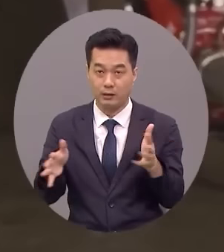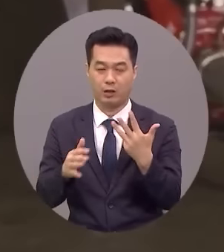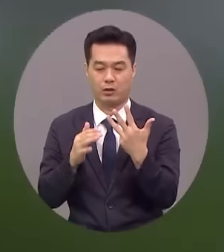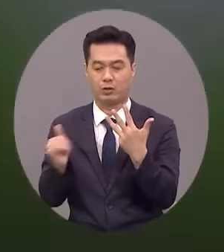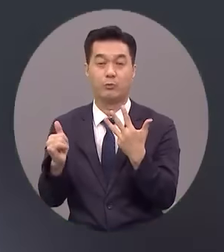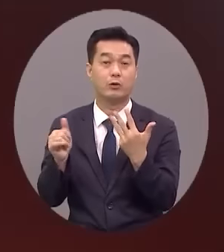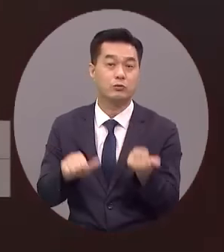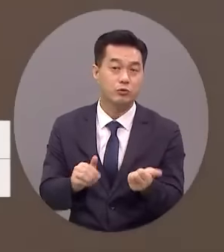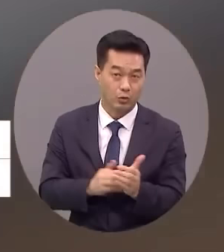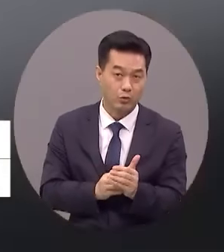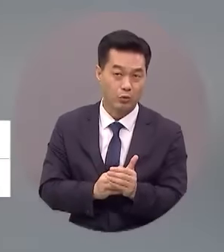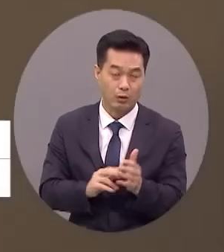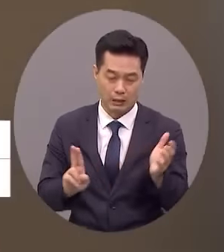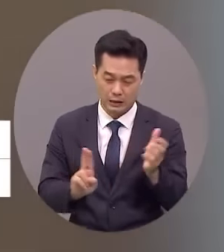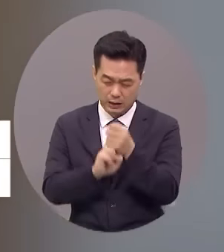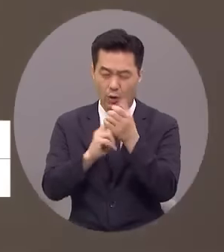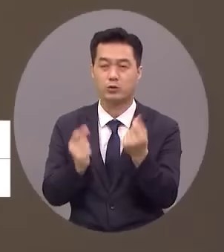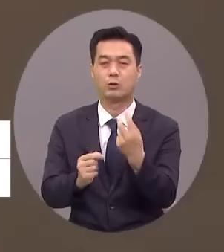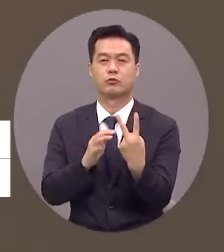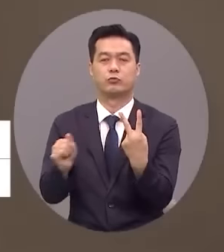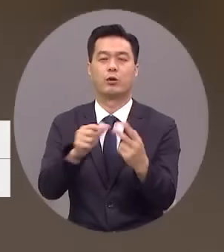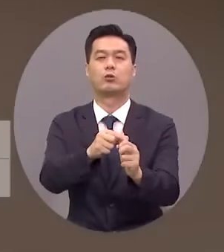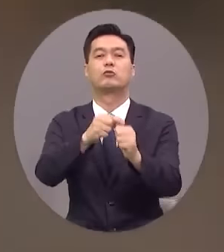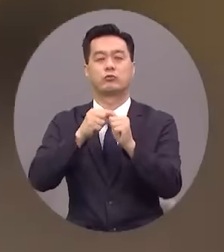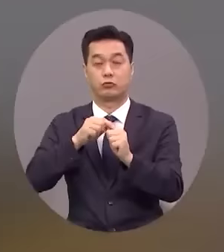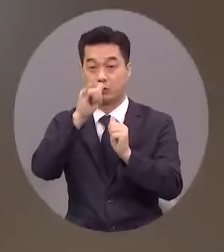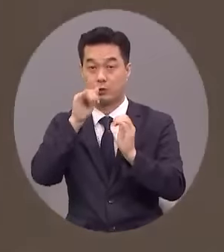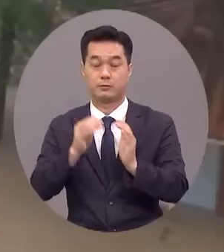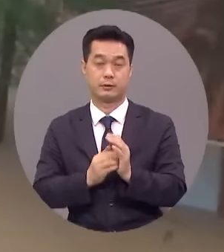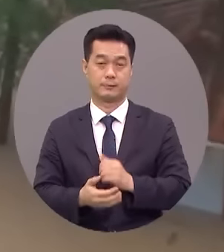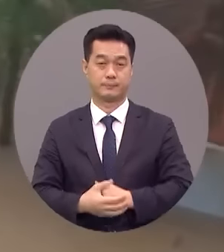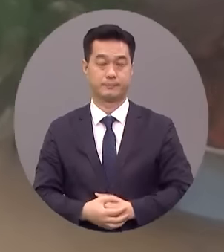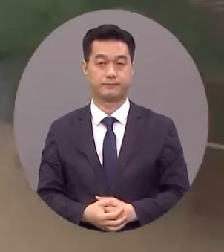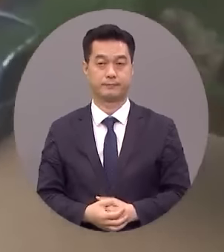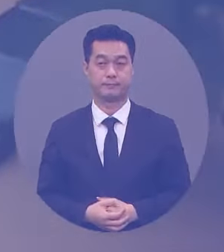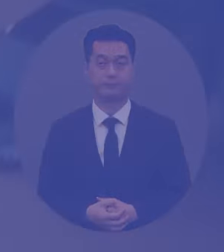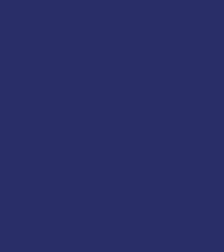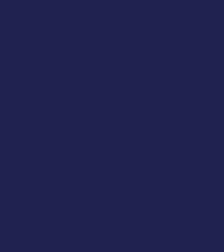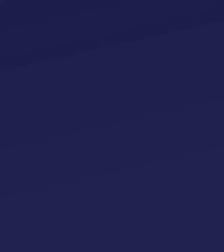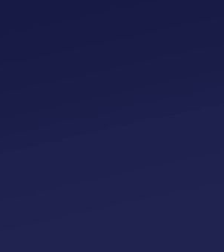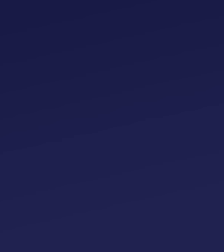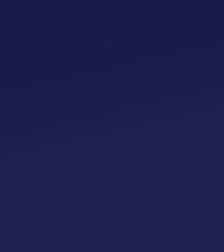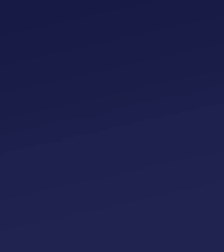8명이 숨졌고 기적적으로 2명이 구조됐습니다. MBC 뉴스 김지인입니다.